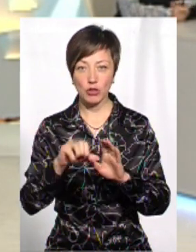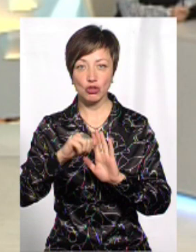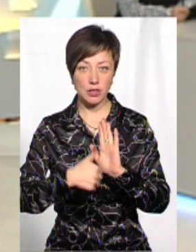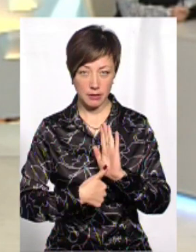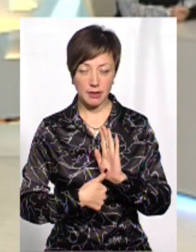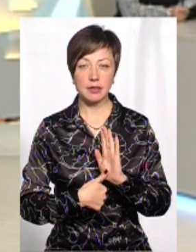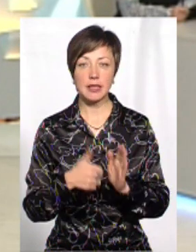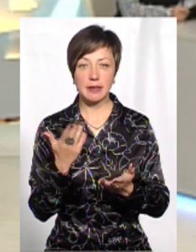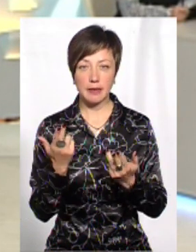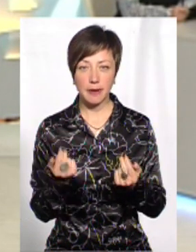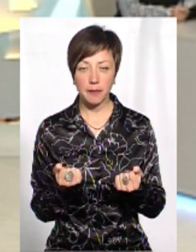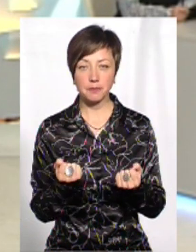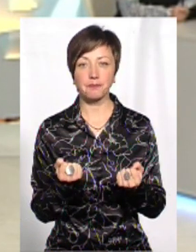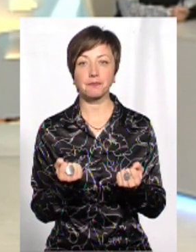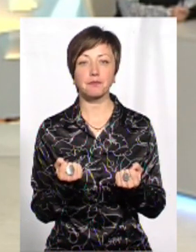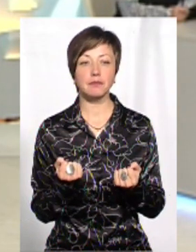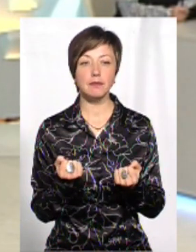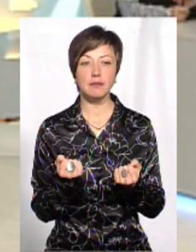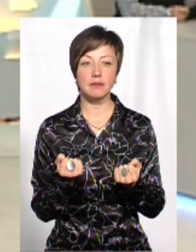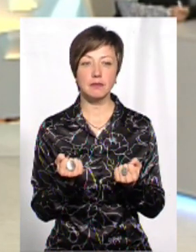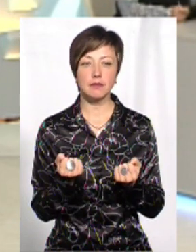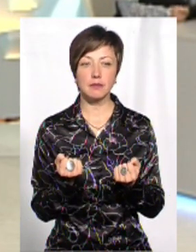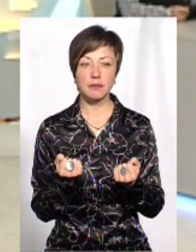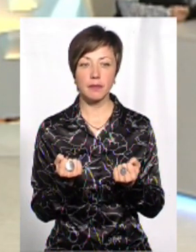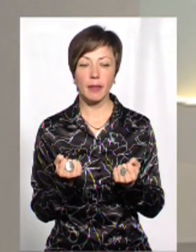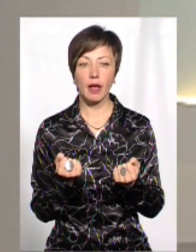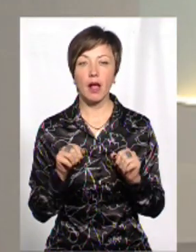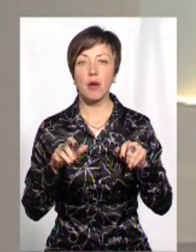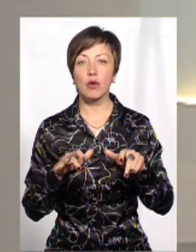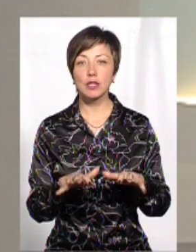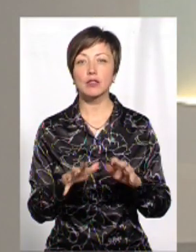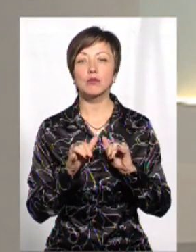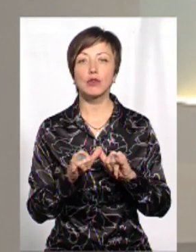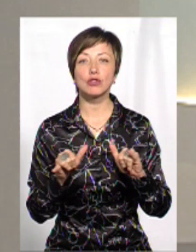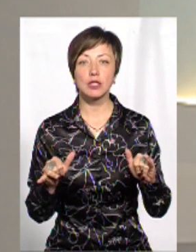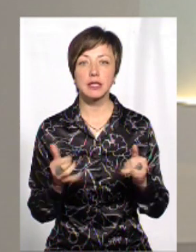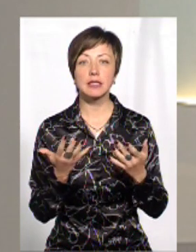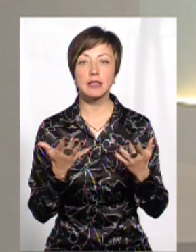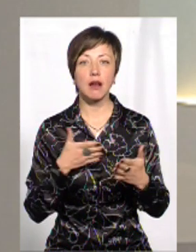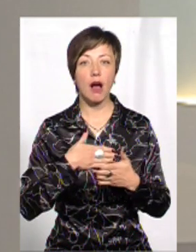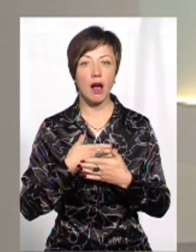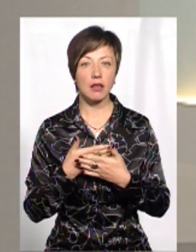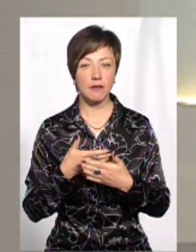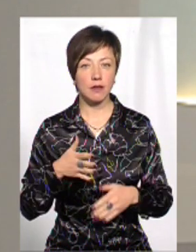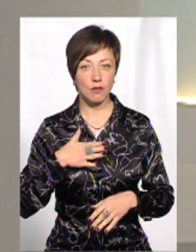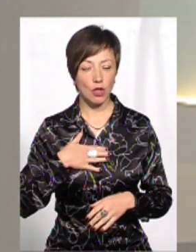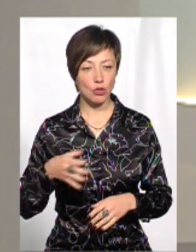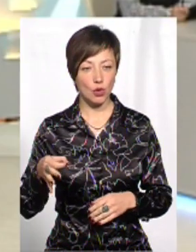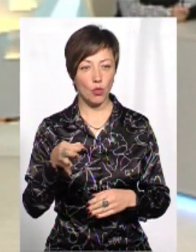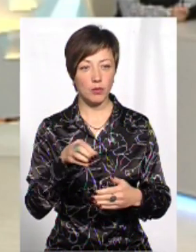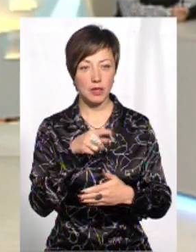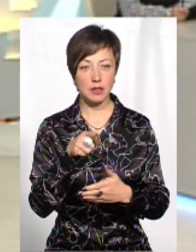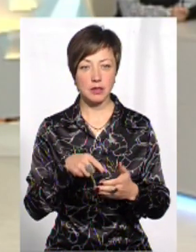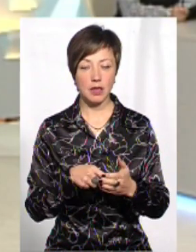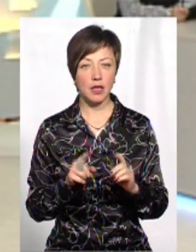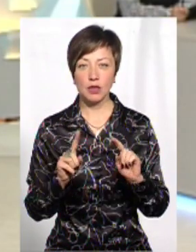сказали, 16, так? Наскільки оцей процес поширення, наскільки він активний в нашій області? Вони